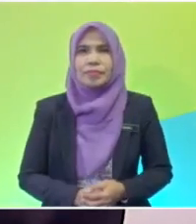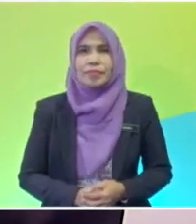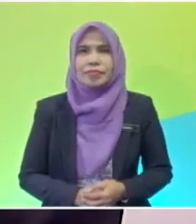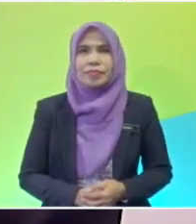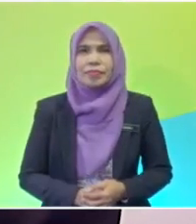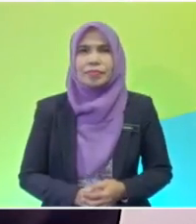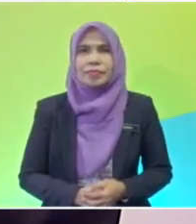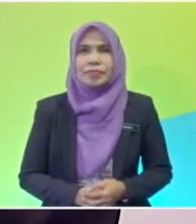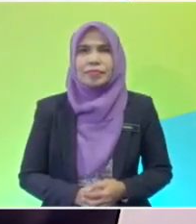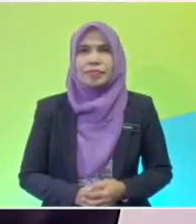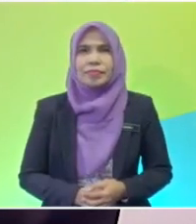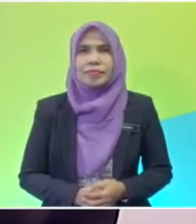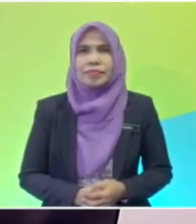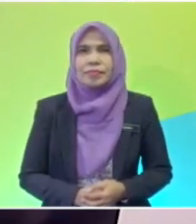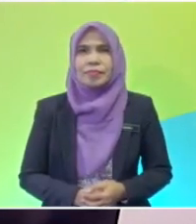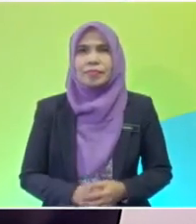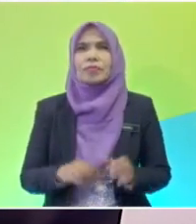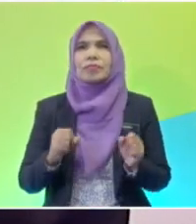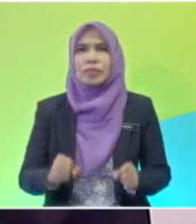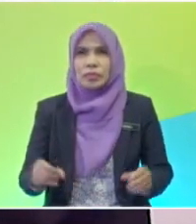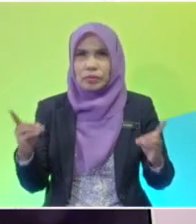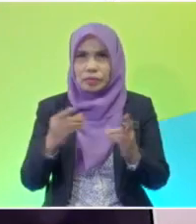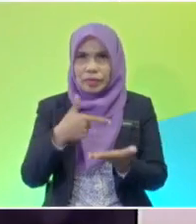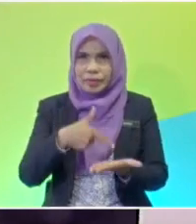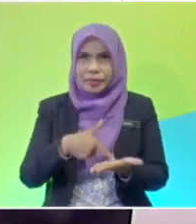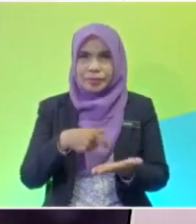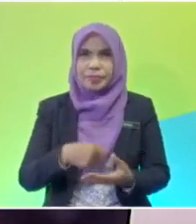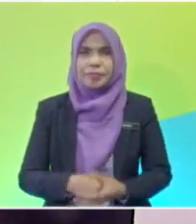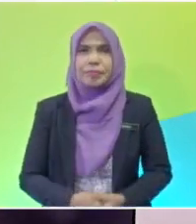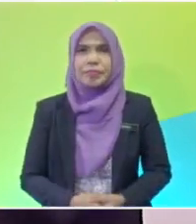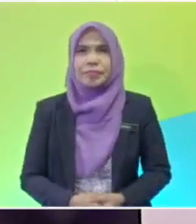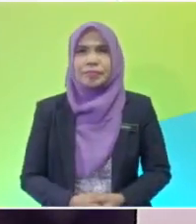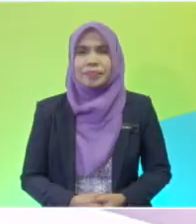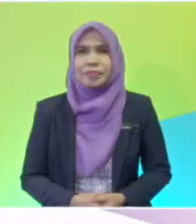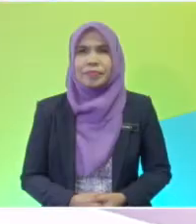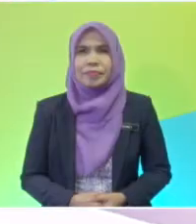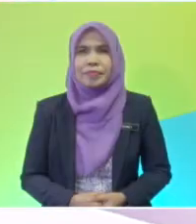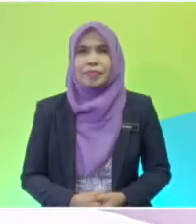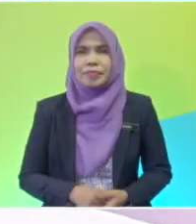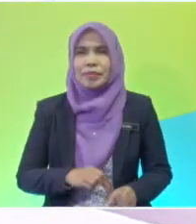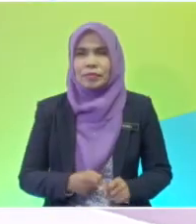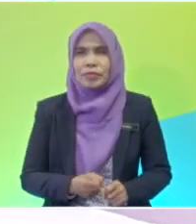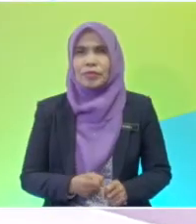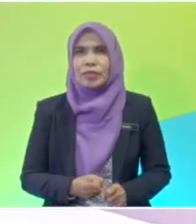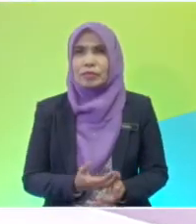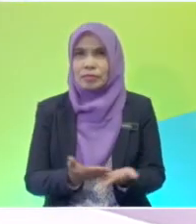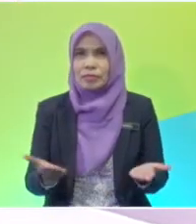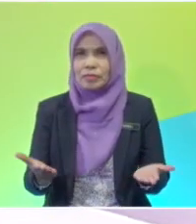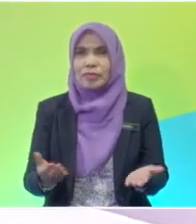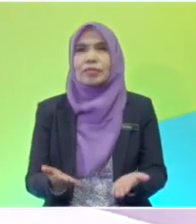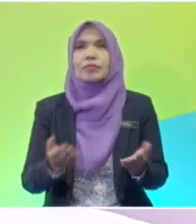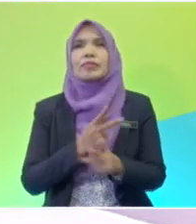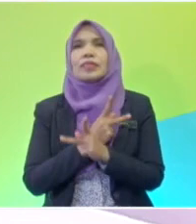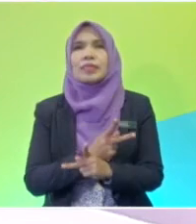Boleh jumpa lagi seterusnya Alhamdulillah Terima kasih banyak semoga bermanfaat untuk ibu kepada Ibu Terima kasih banyak